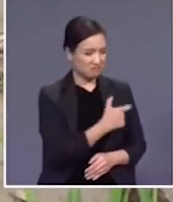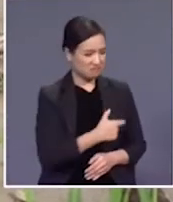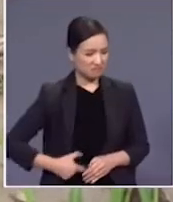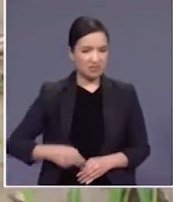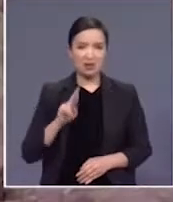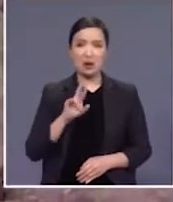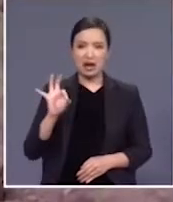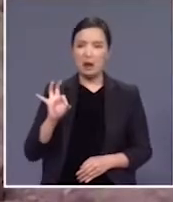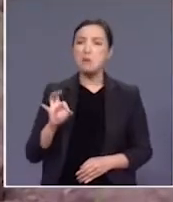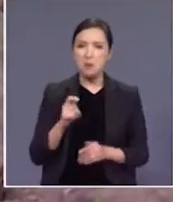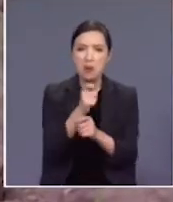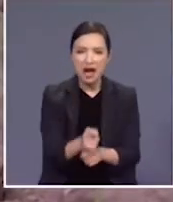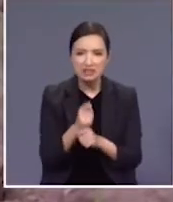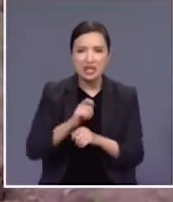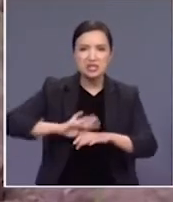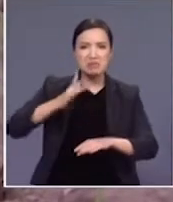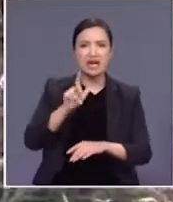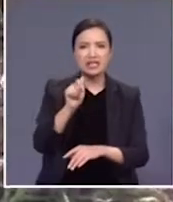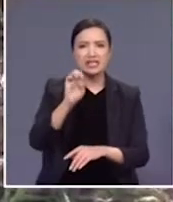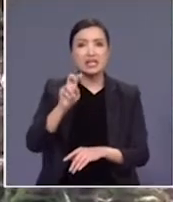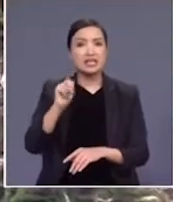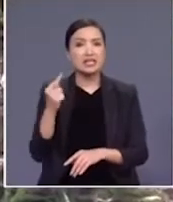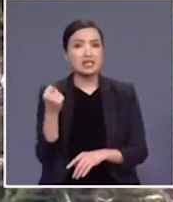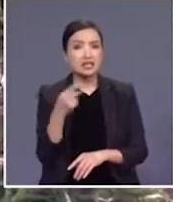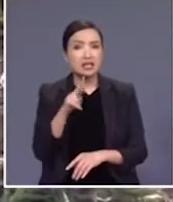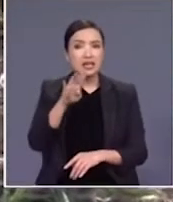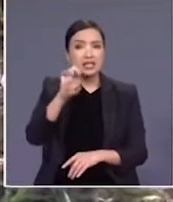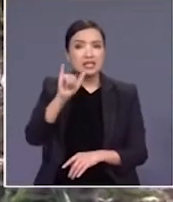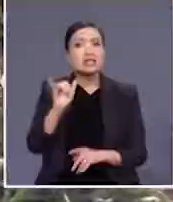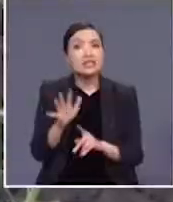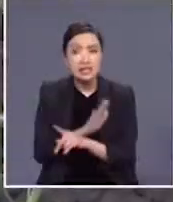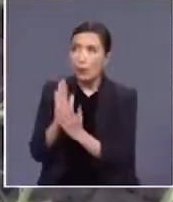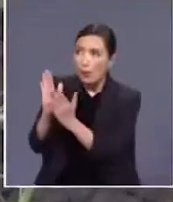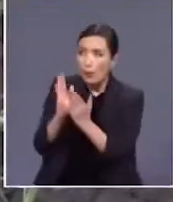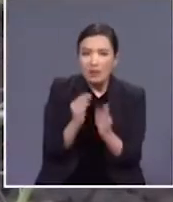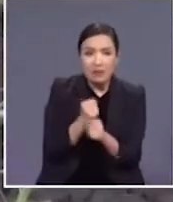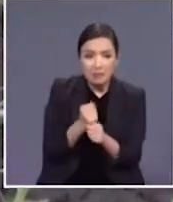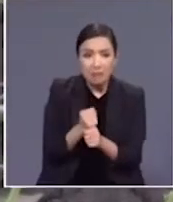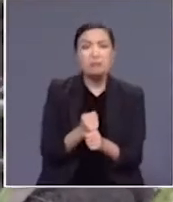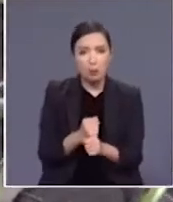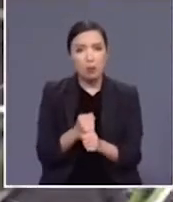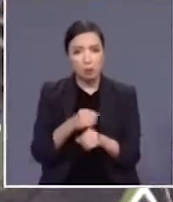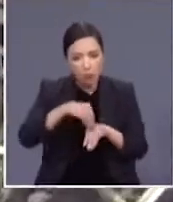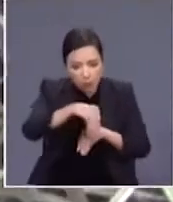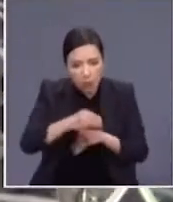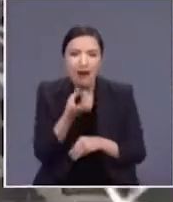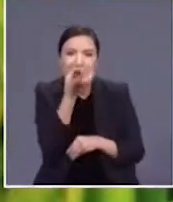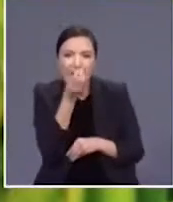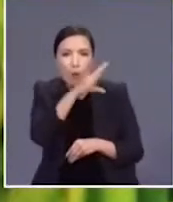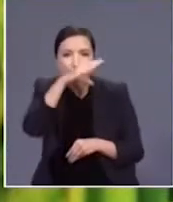ษตรแบบอินทรีย์แล้วนำมาปรับความคิดของตนเริ่มจากการปลูกพืชหมุนเวียนเพื่อจะเพิ่มธาตุอาหารในดินสลับกับการปลูกข้าวหอมมะลิอิน